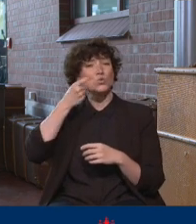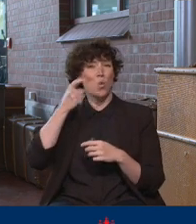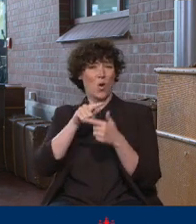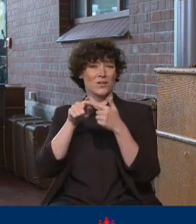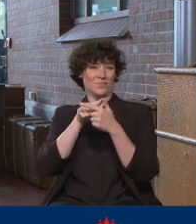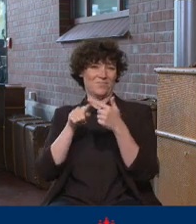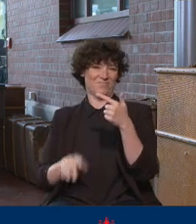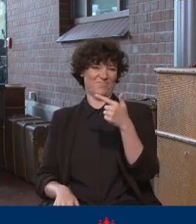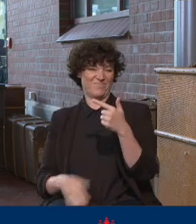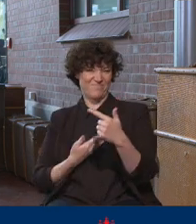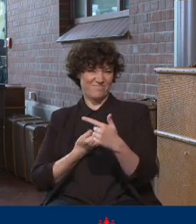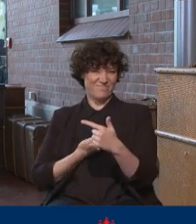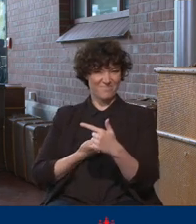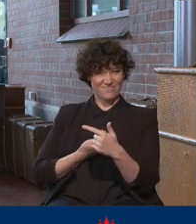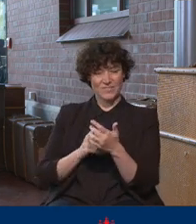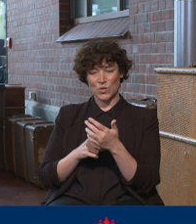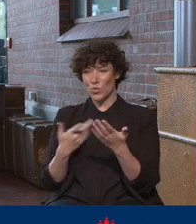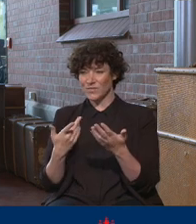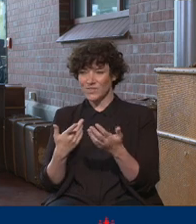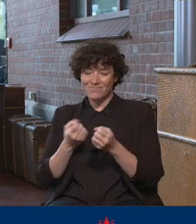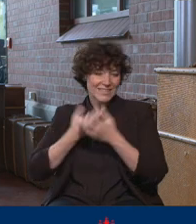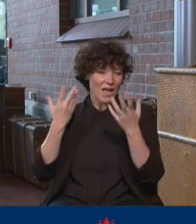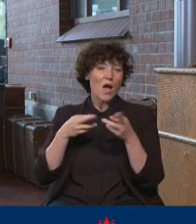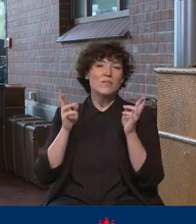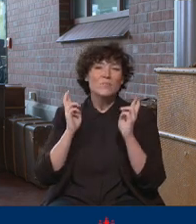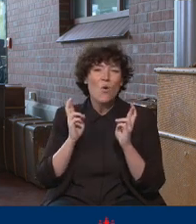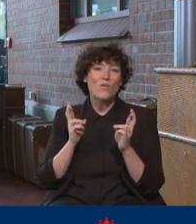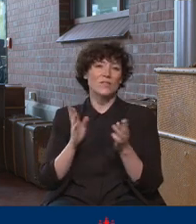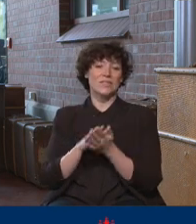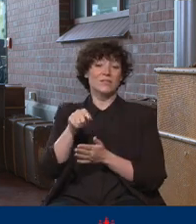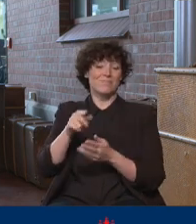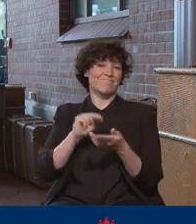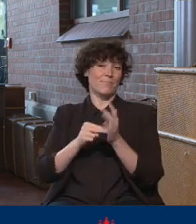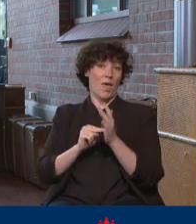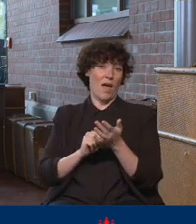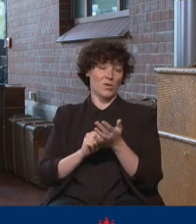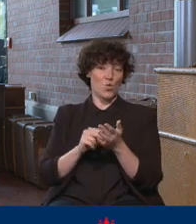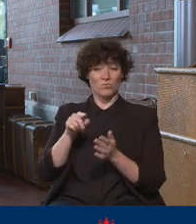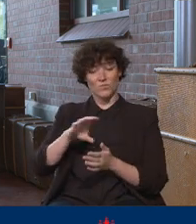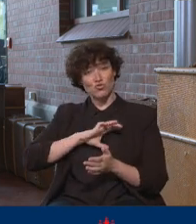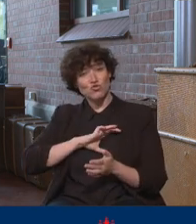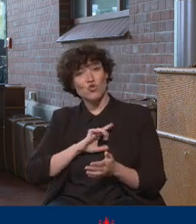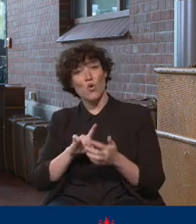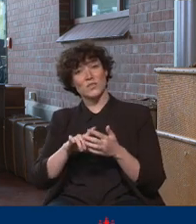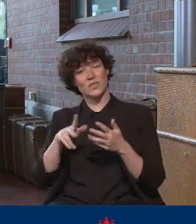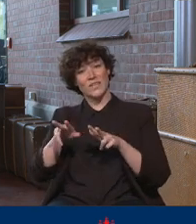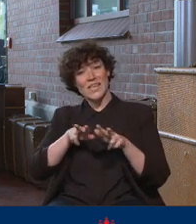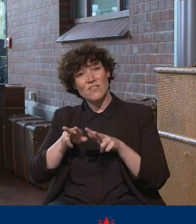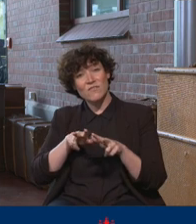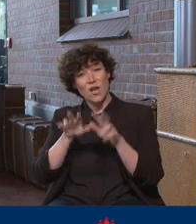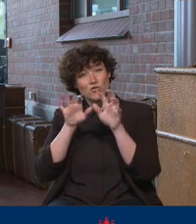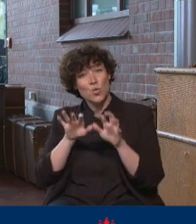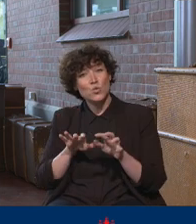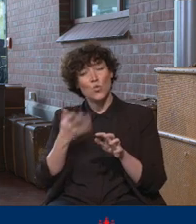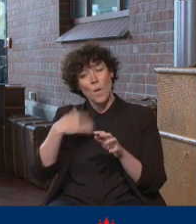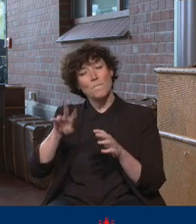natürlich hoffen dass dort die planung die chance die infrastruktur weiterzuentwickeln